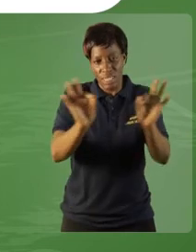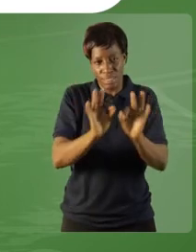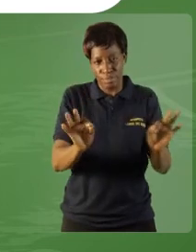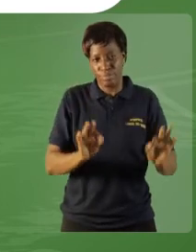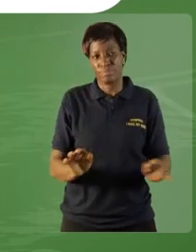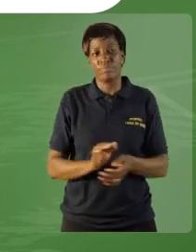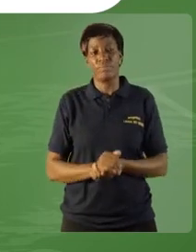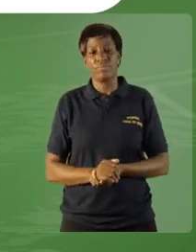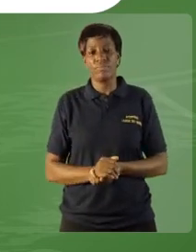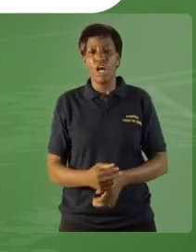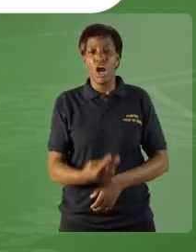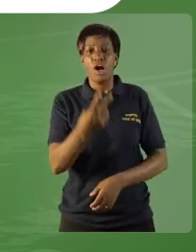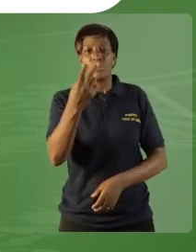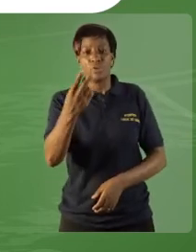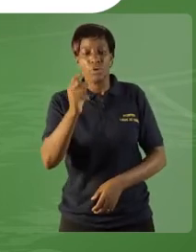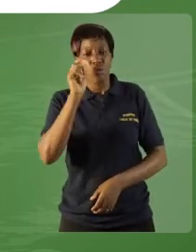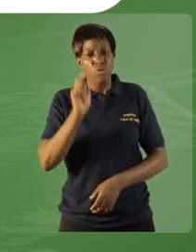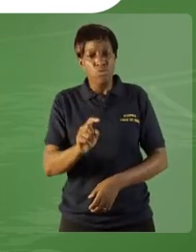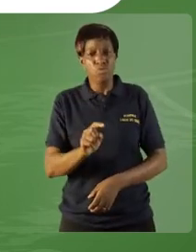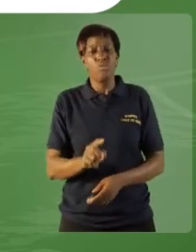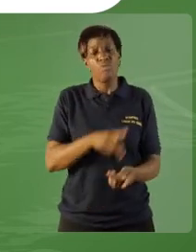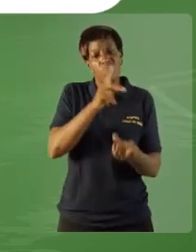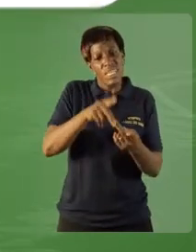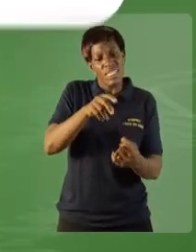2. Précise ses caractéristiques.